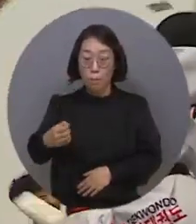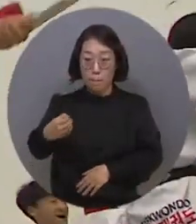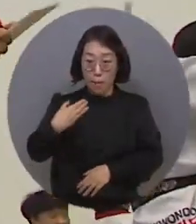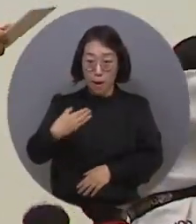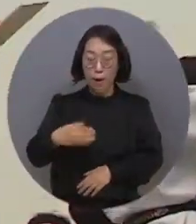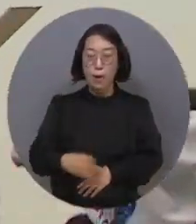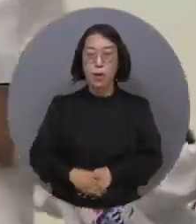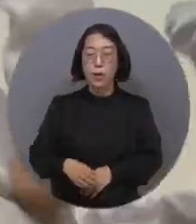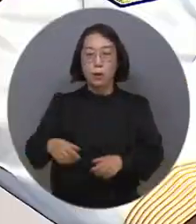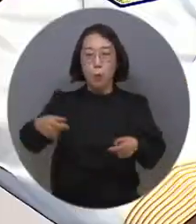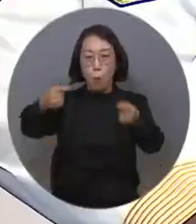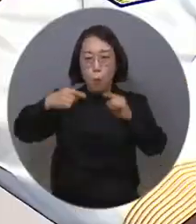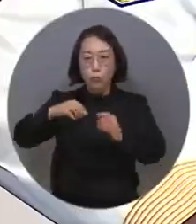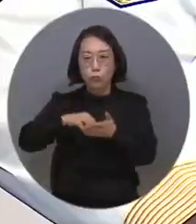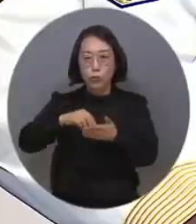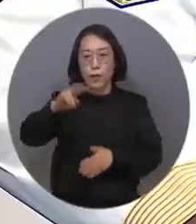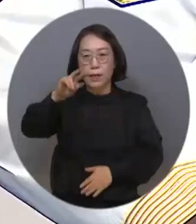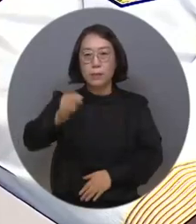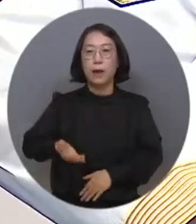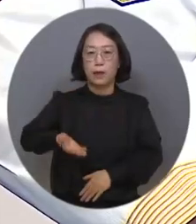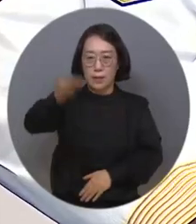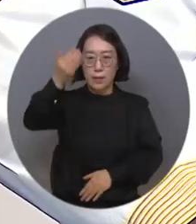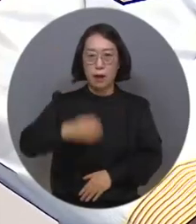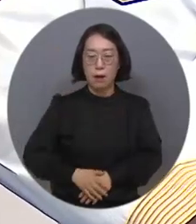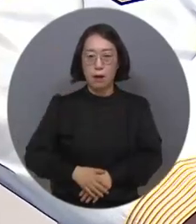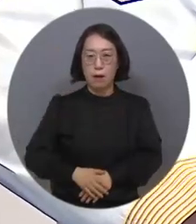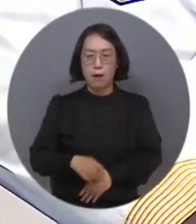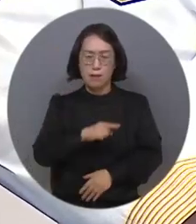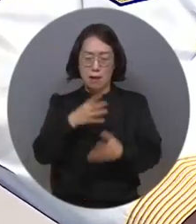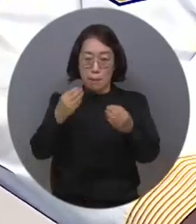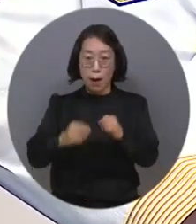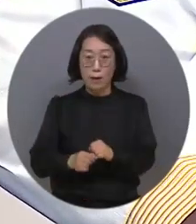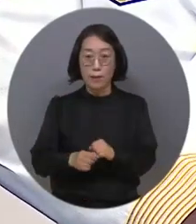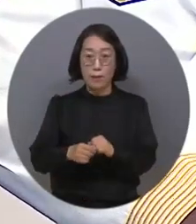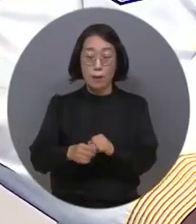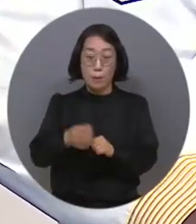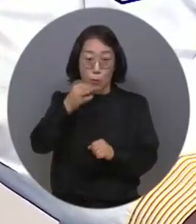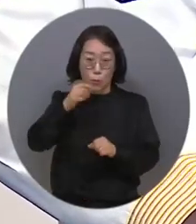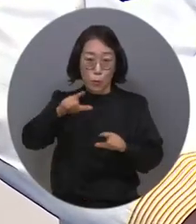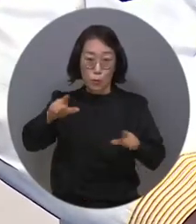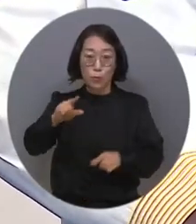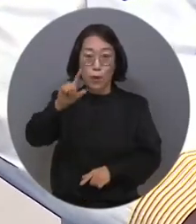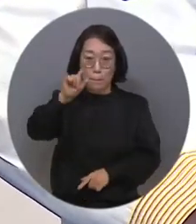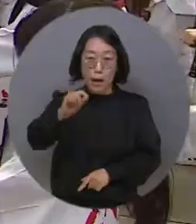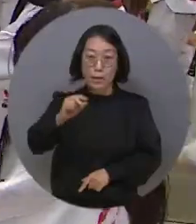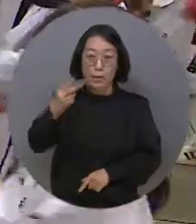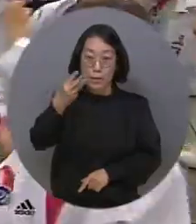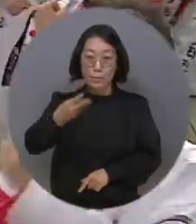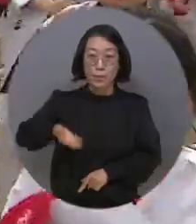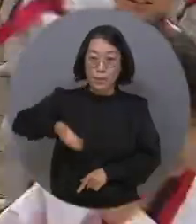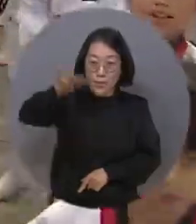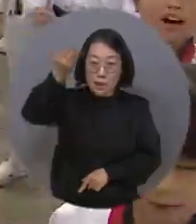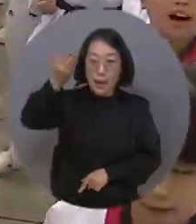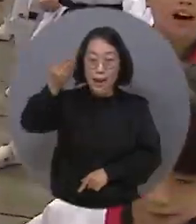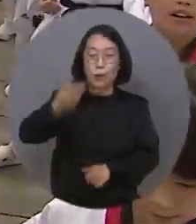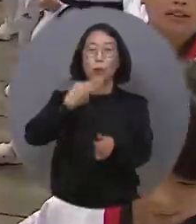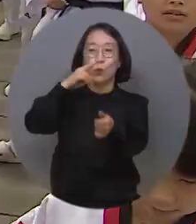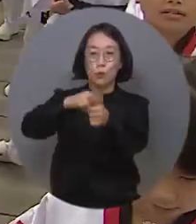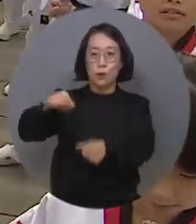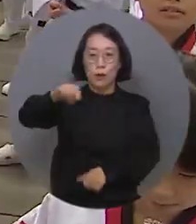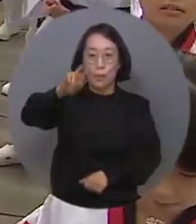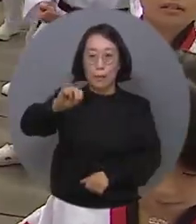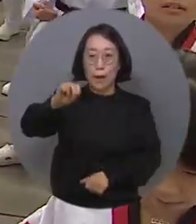인원은 2만여 명, 월드 기네스 단체 최다 시연에 1만 2,533명이 도전했습니다. 이 중